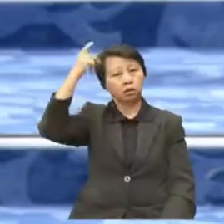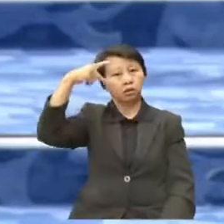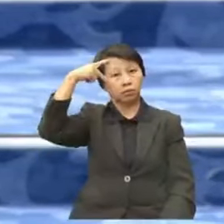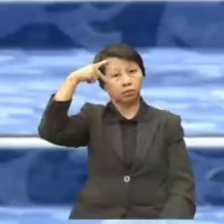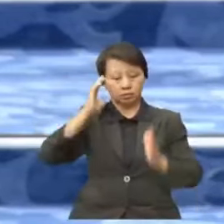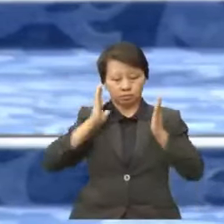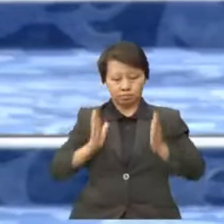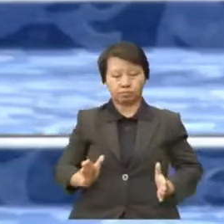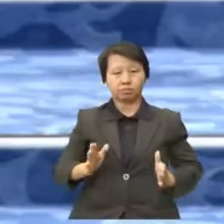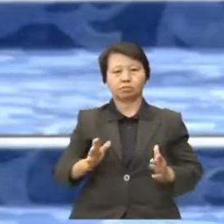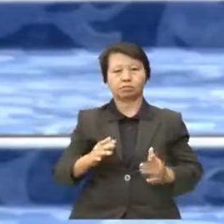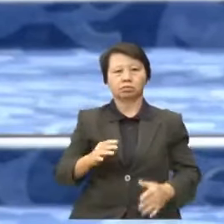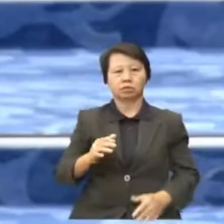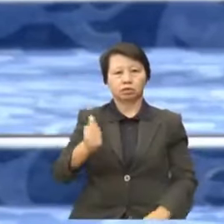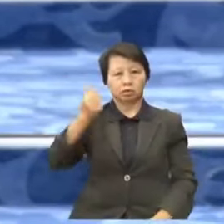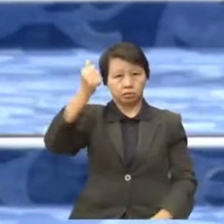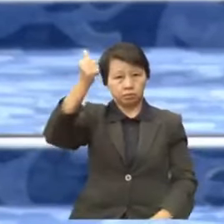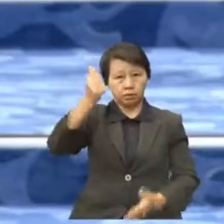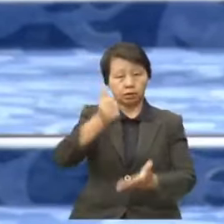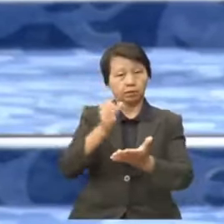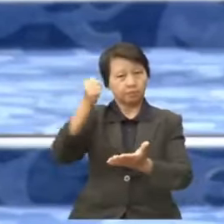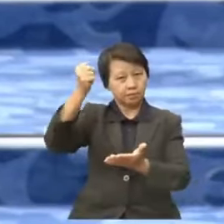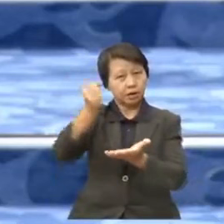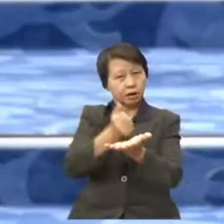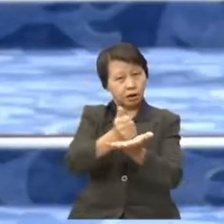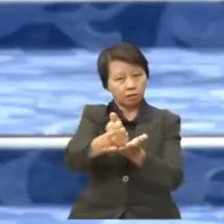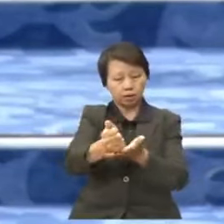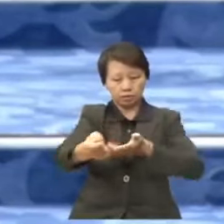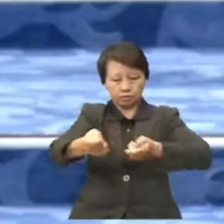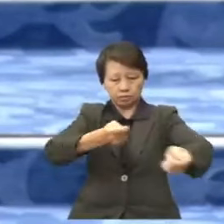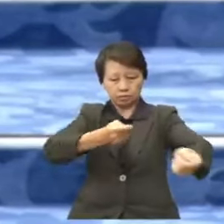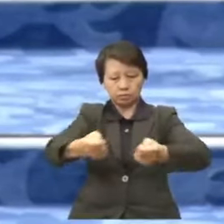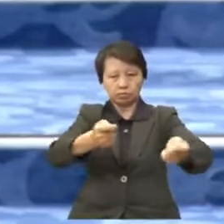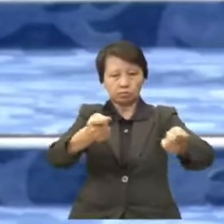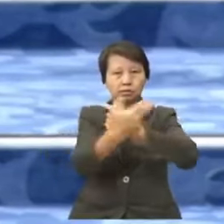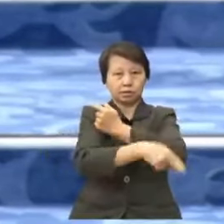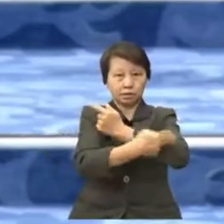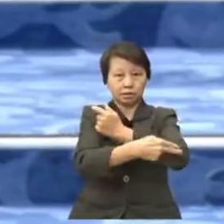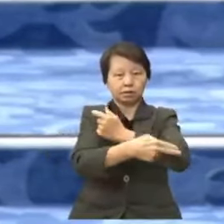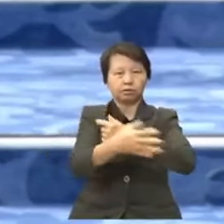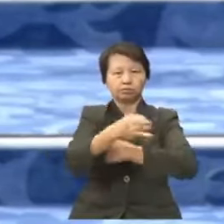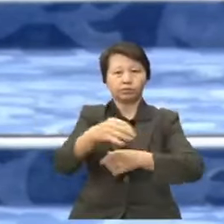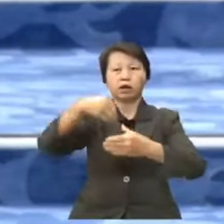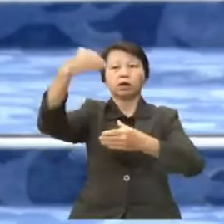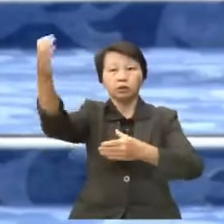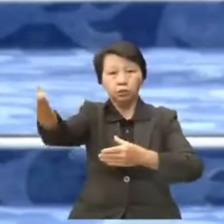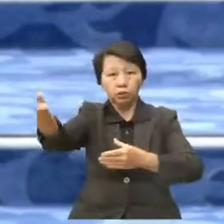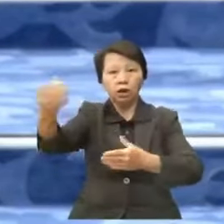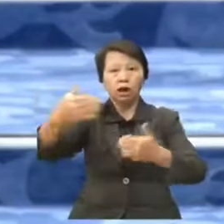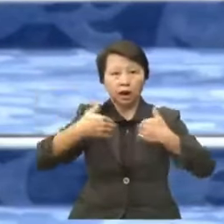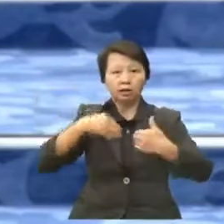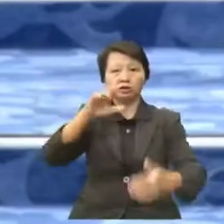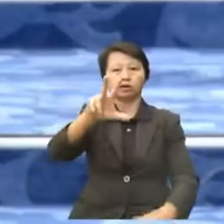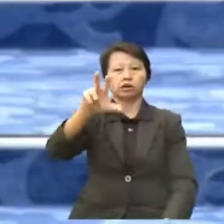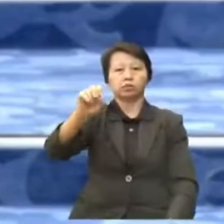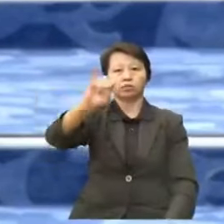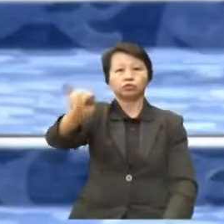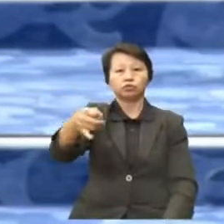politician yang memegang amanah sebagai pemintah Diana Diar